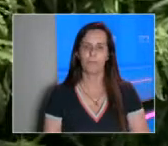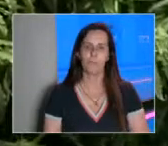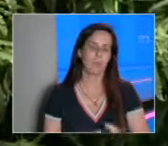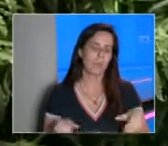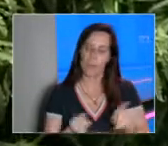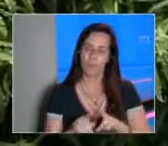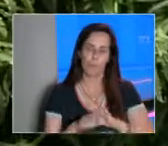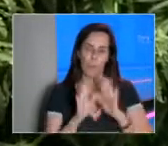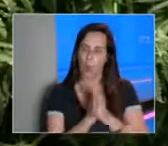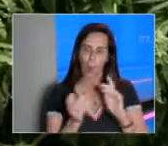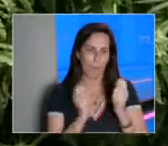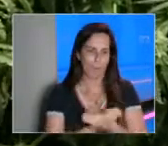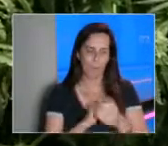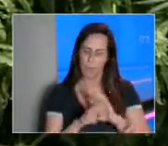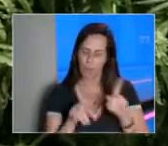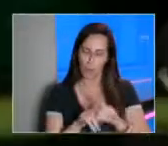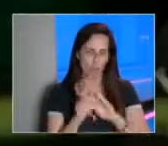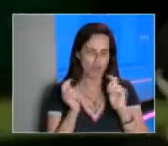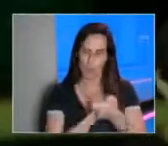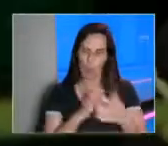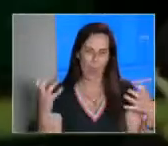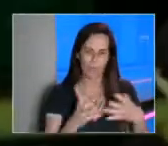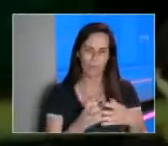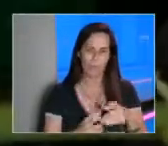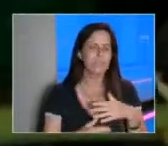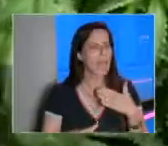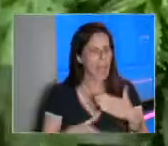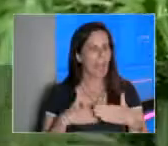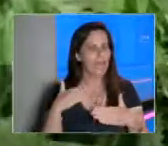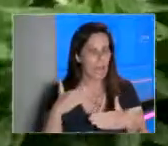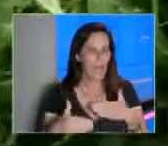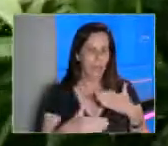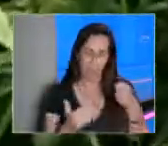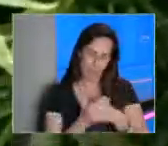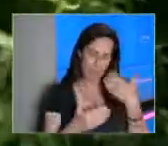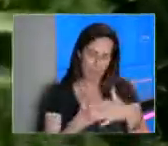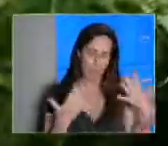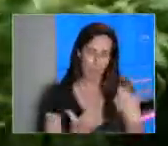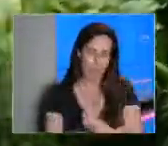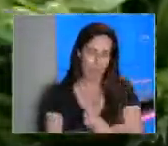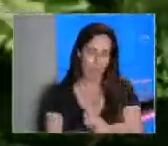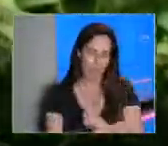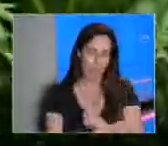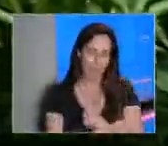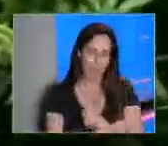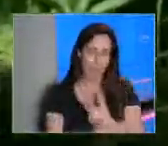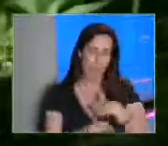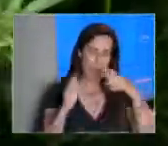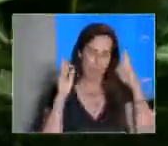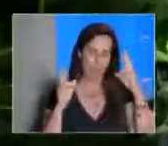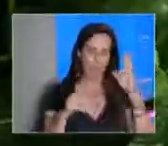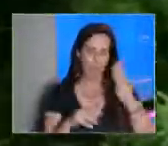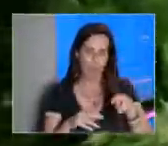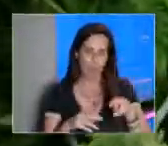וכמו בכל מהפכה וכמו בכל שינוי חברתי, זה לאט לאט מגיע, ובסוף זה נופל, ואני מקווה, תראה,